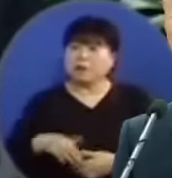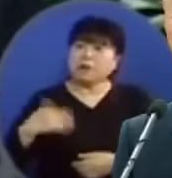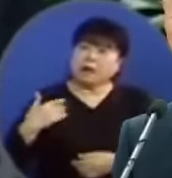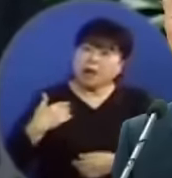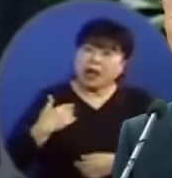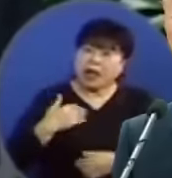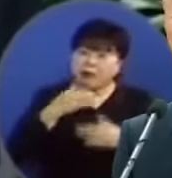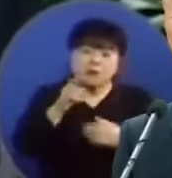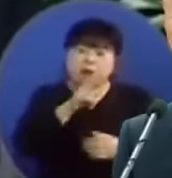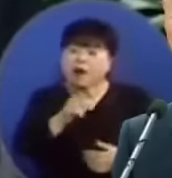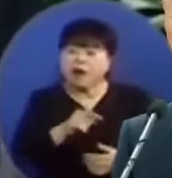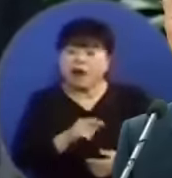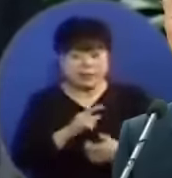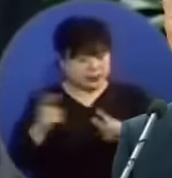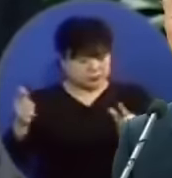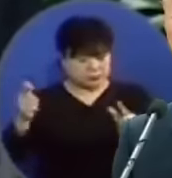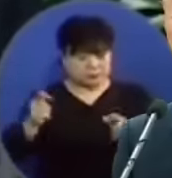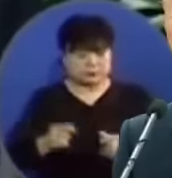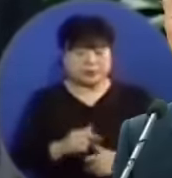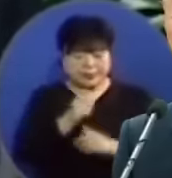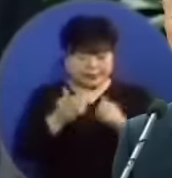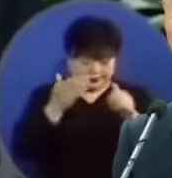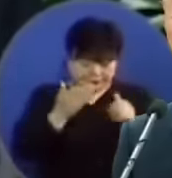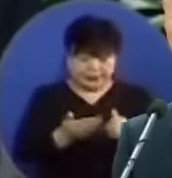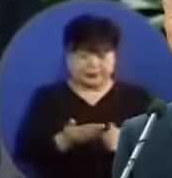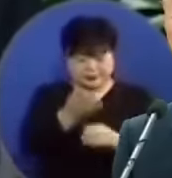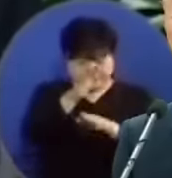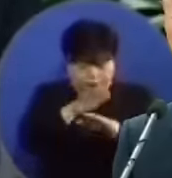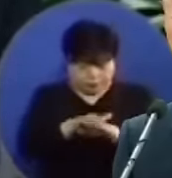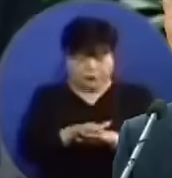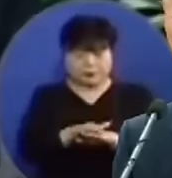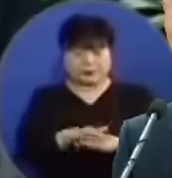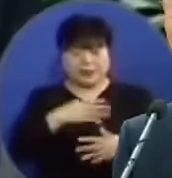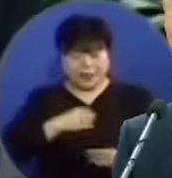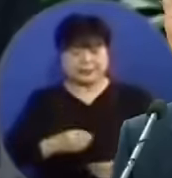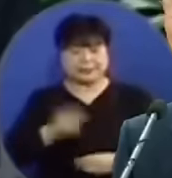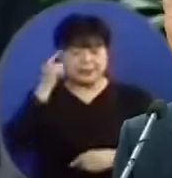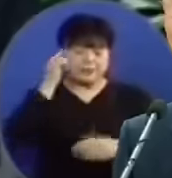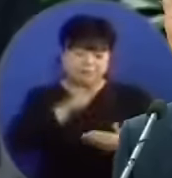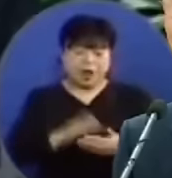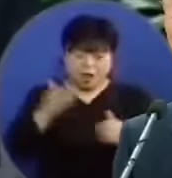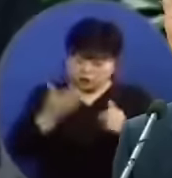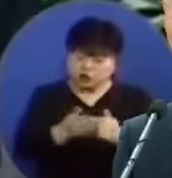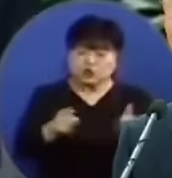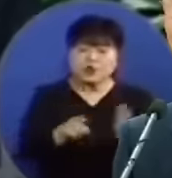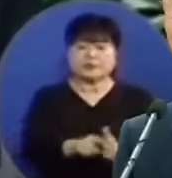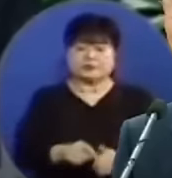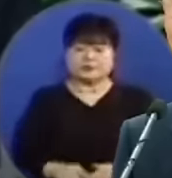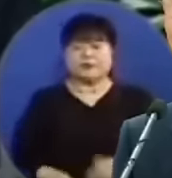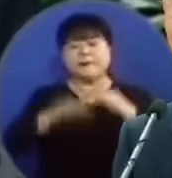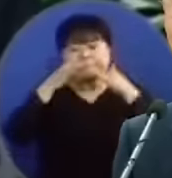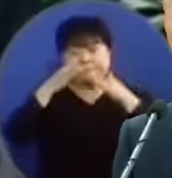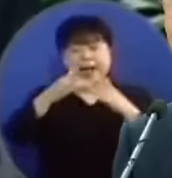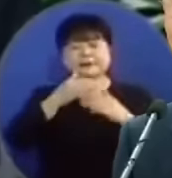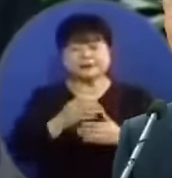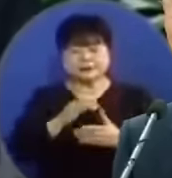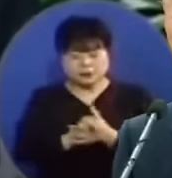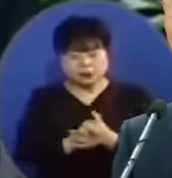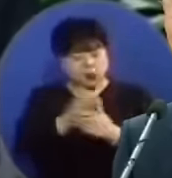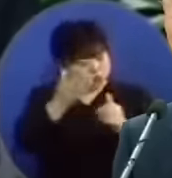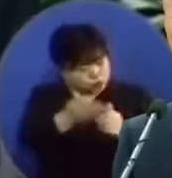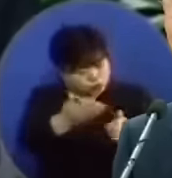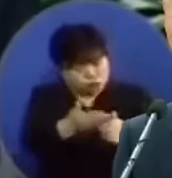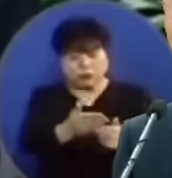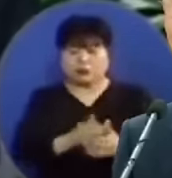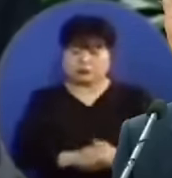방언을 모르는 소리입니다. 하나님께서는 우리 성도들에게 안식과 평안을 주시기 위한 펌프로서